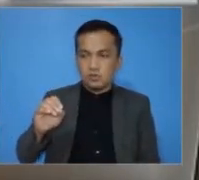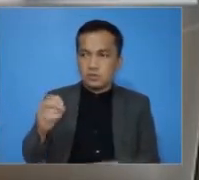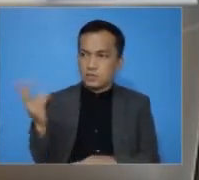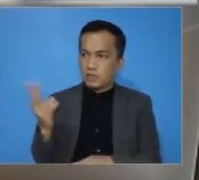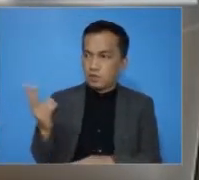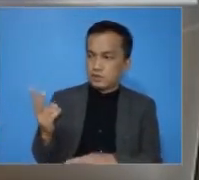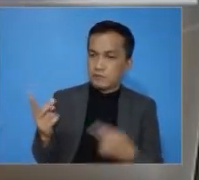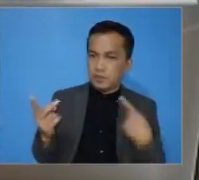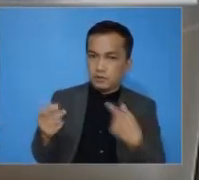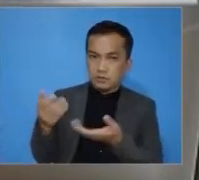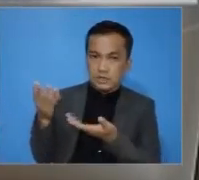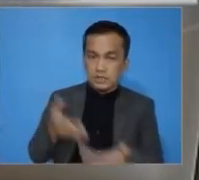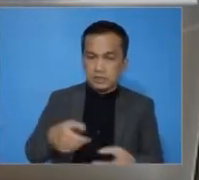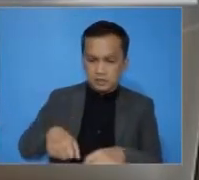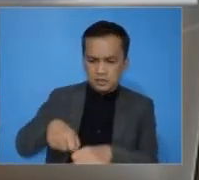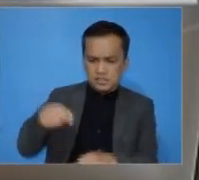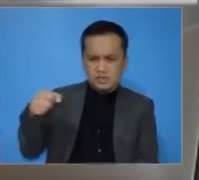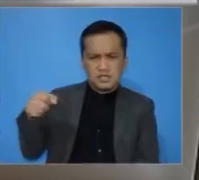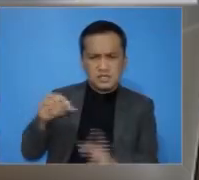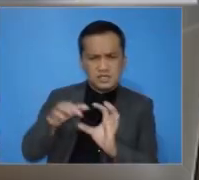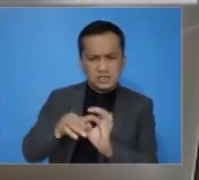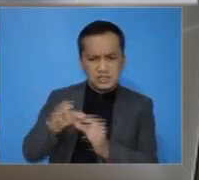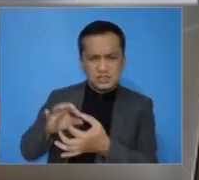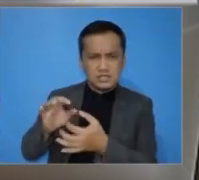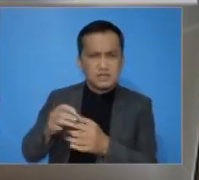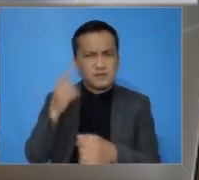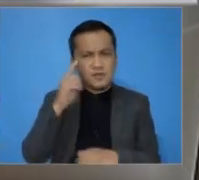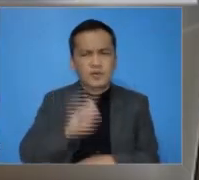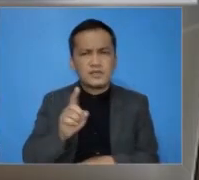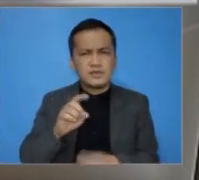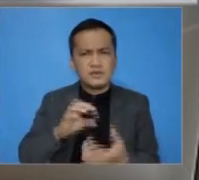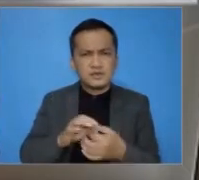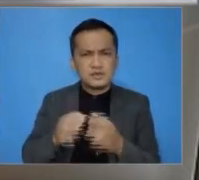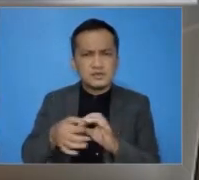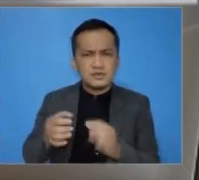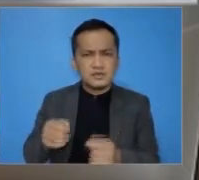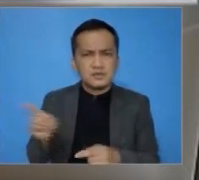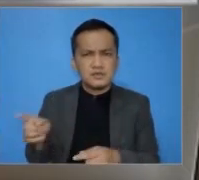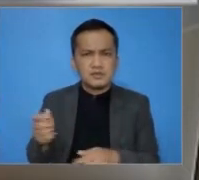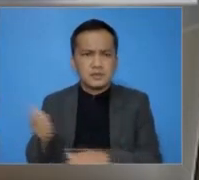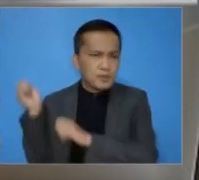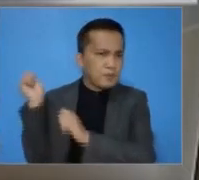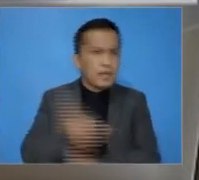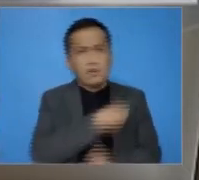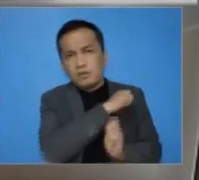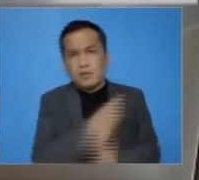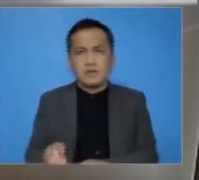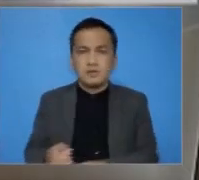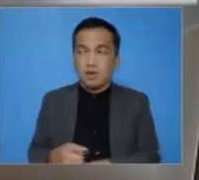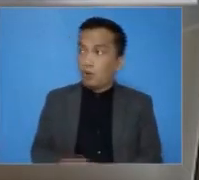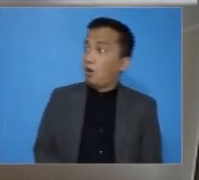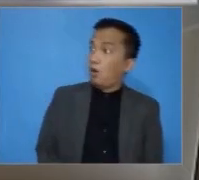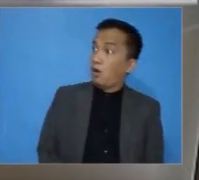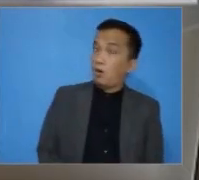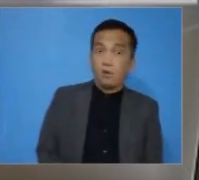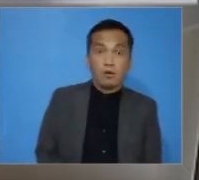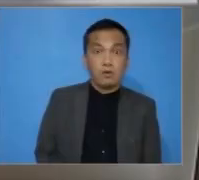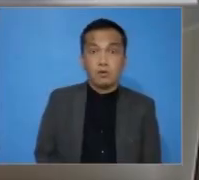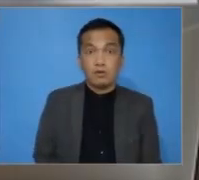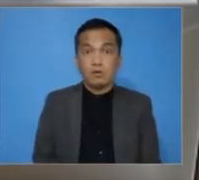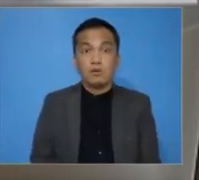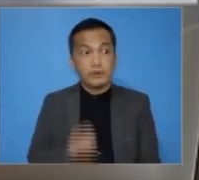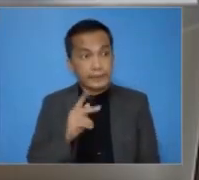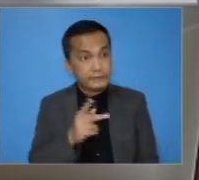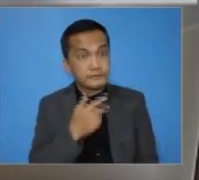yung nakablock para saan po yung kadena? Para saan yung kadena? Yung po yung pinampalo-palo sa amin, sir. Oh, okay. Yung po